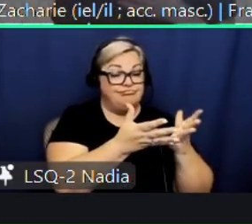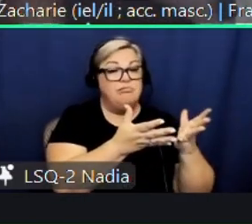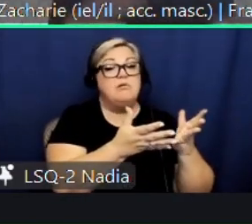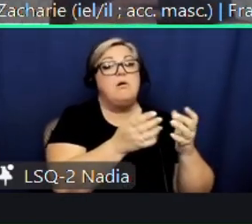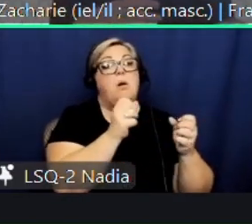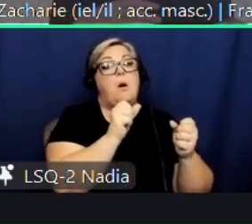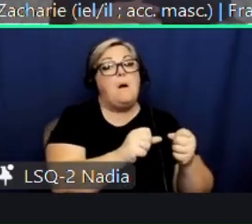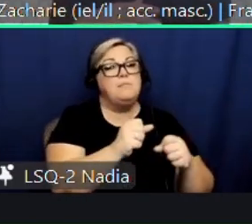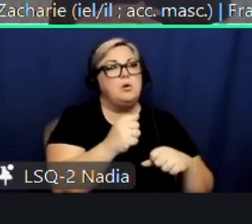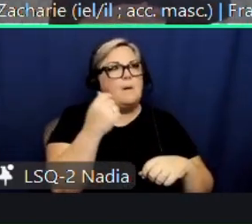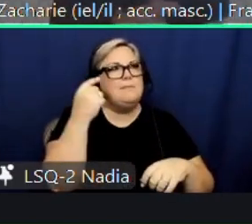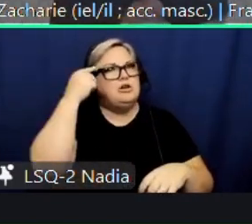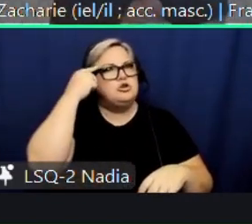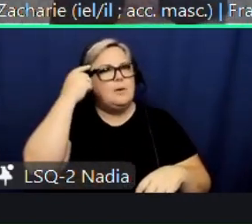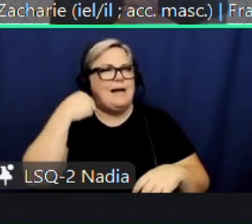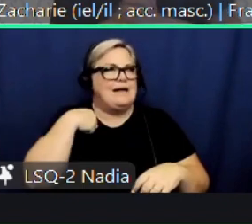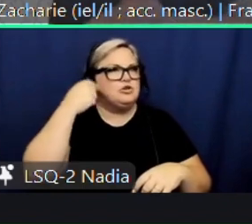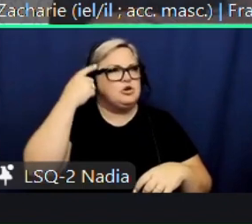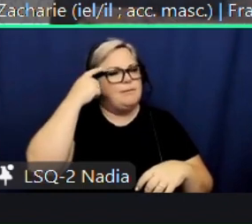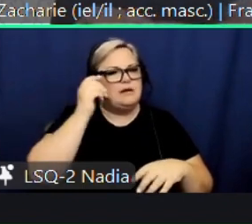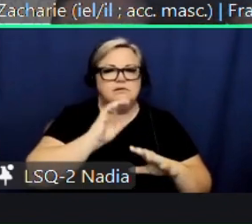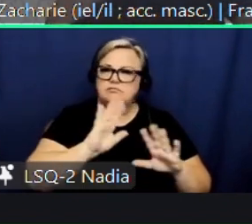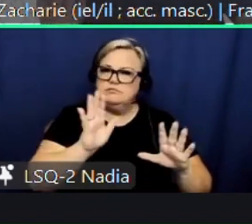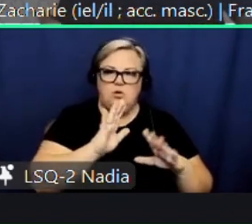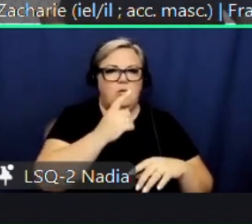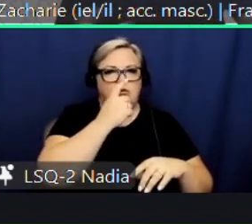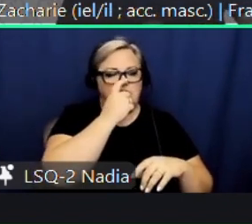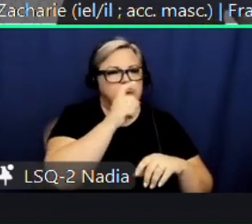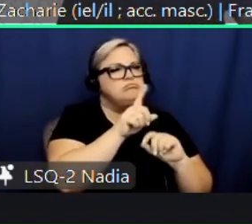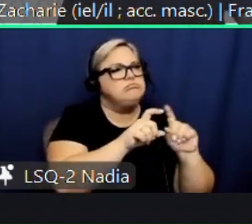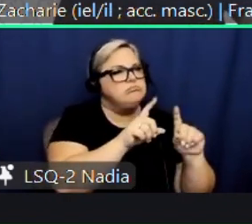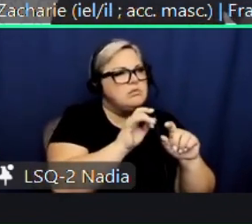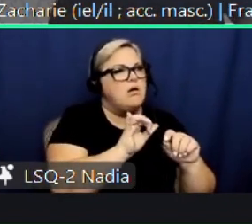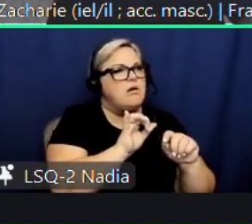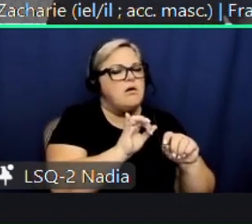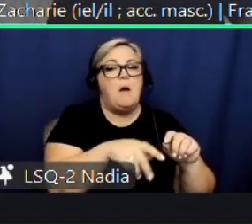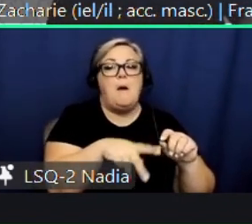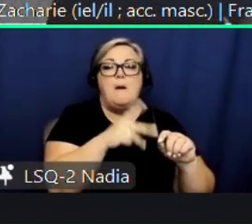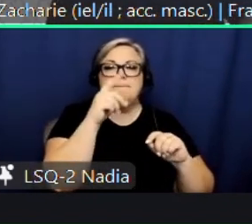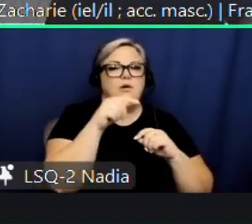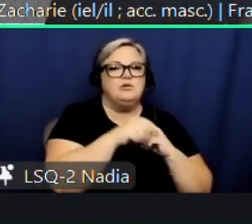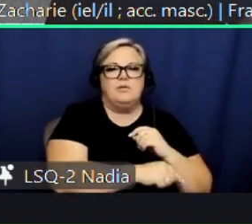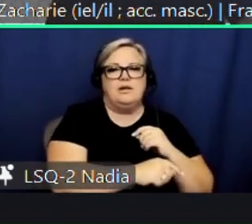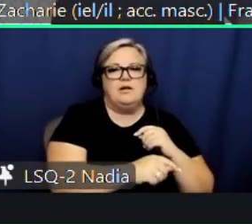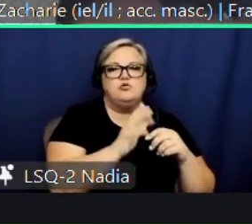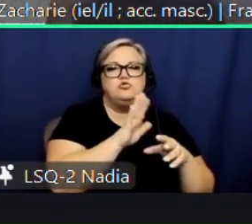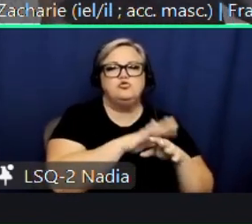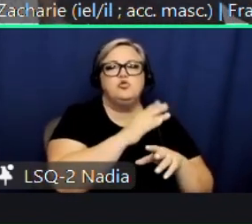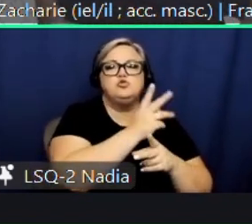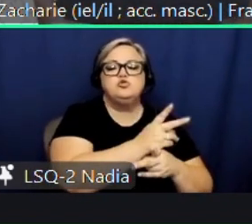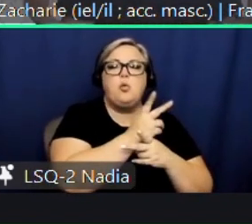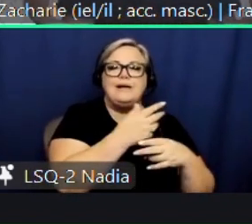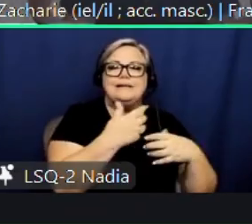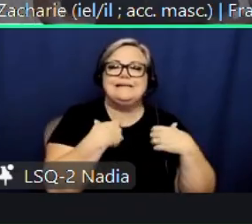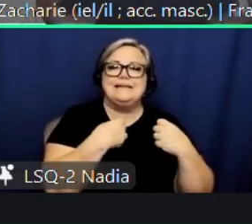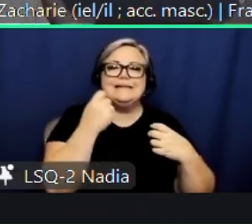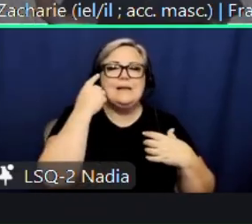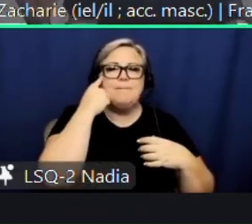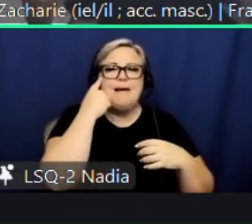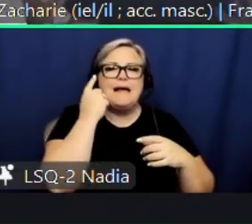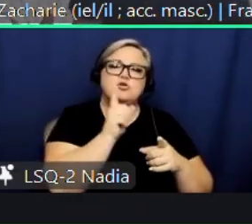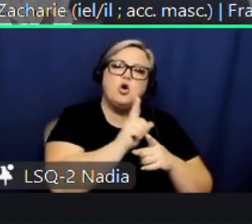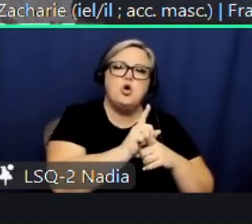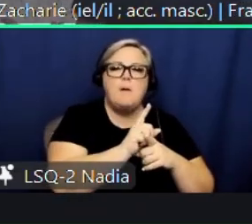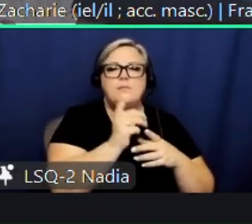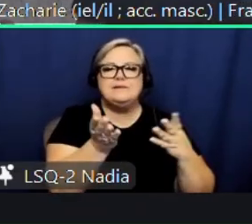les suppositions par une curiosité saine. Et sans vouloir entrer dans une marchandisation des soins de santé, si on pense aux soins comme